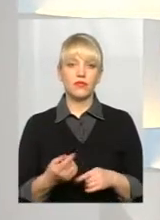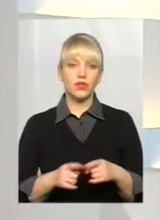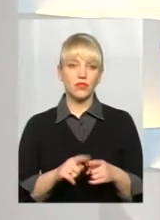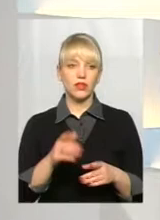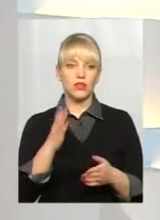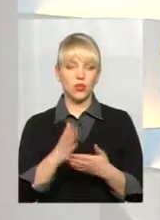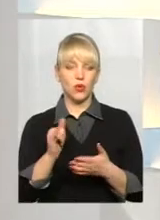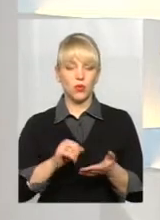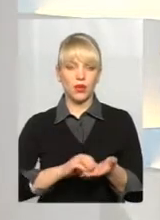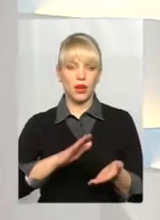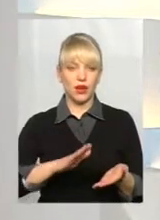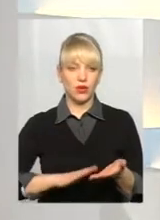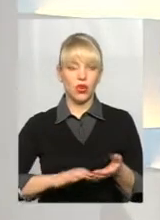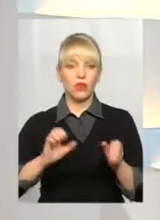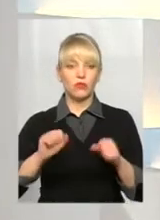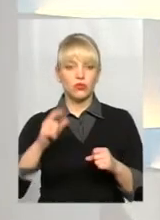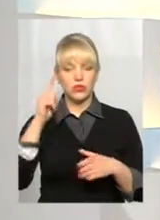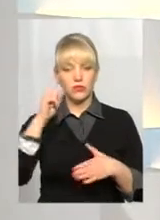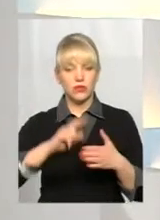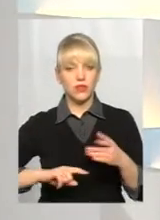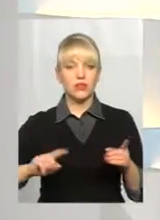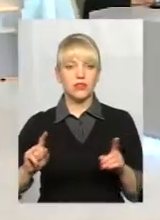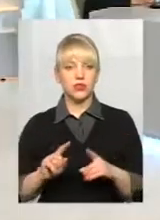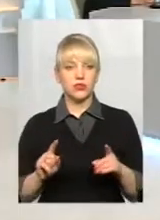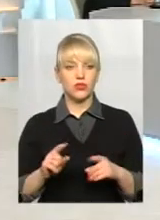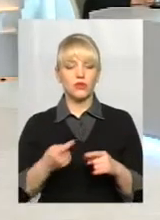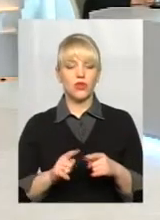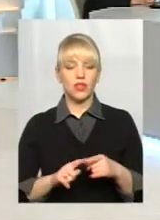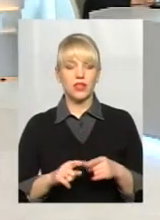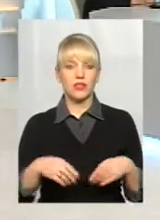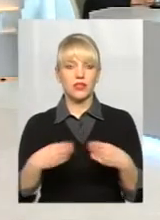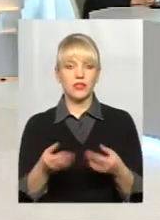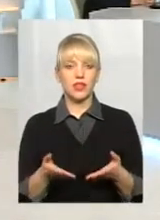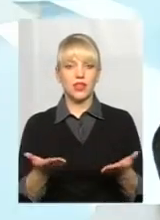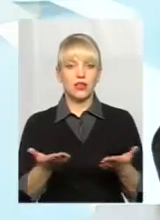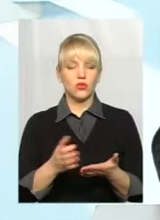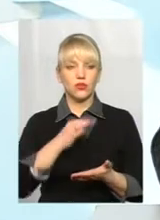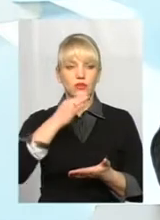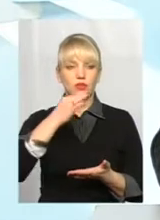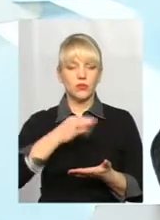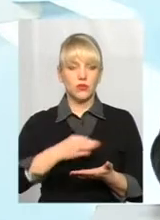переліку. То можна сподіватися, що вона таке несе якусь відповідну,